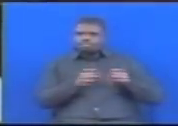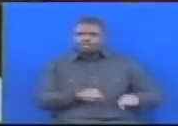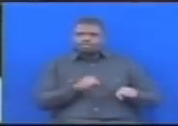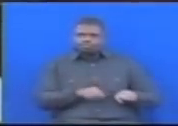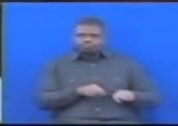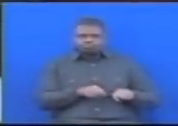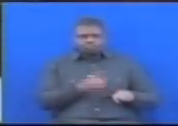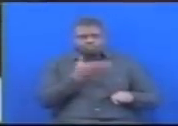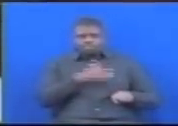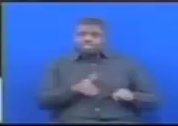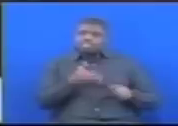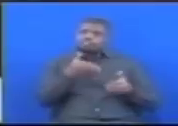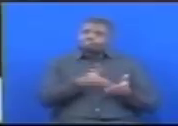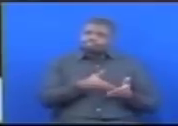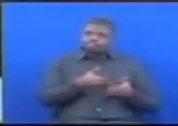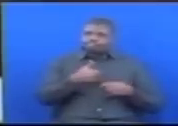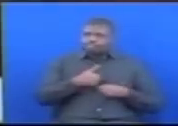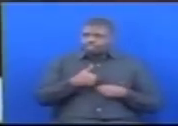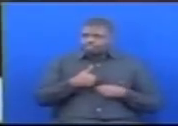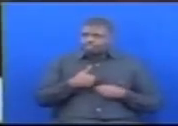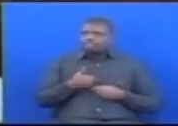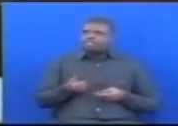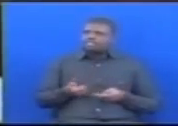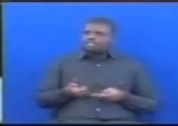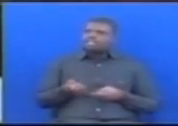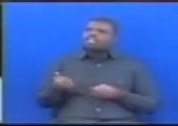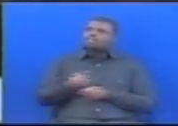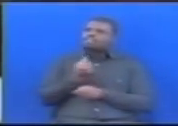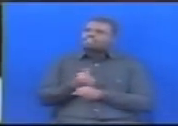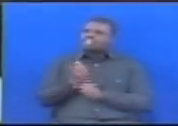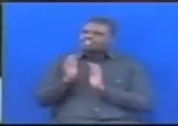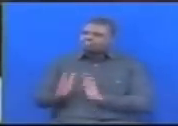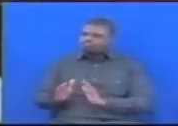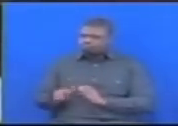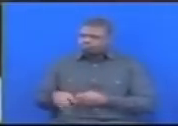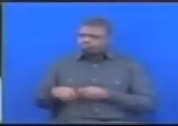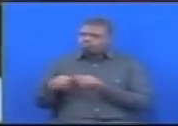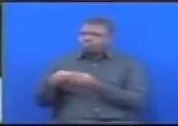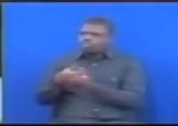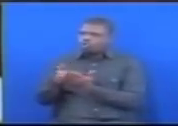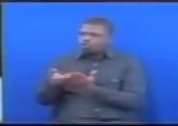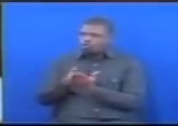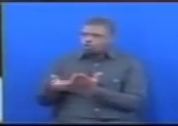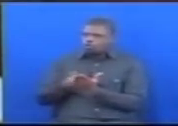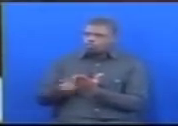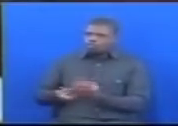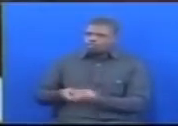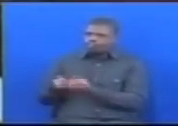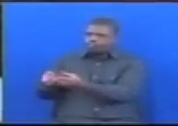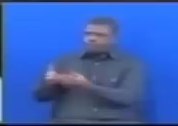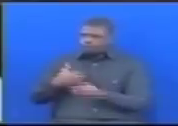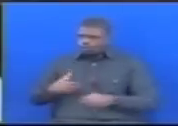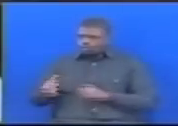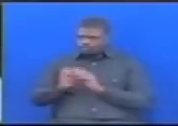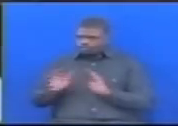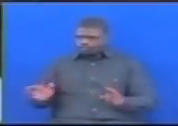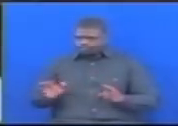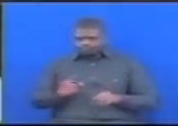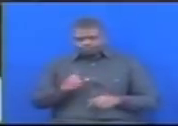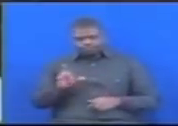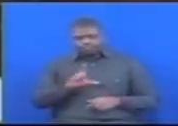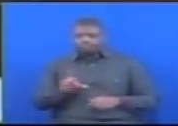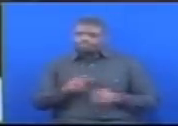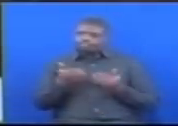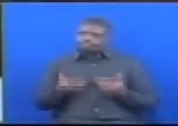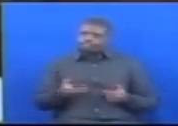maji. Na mimi kama mbunge wa jimbo la Sumve nimeshafanya hivyo, nimekuletea Mheshimiwa Waziri. Lini